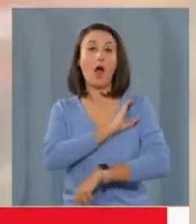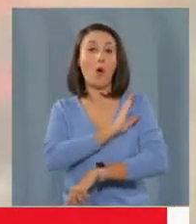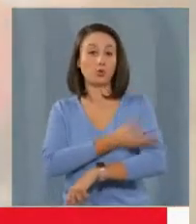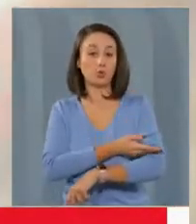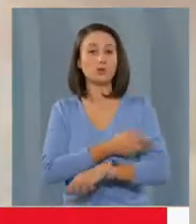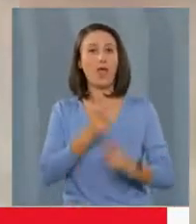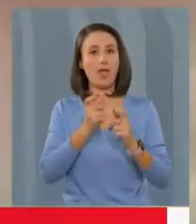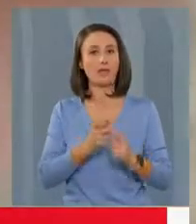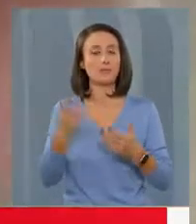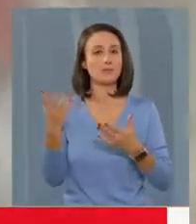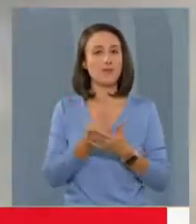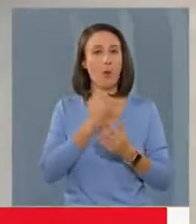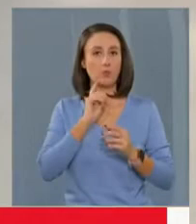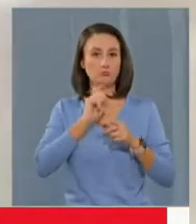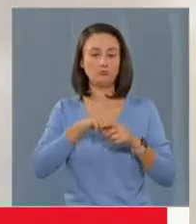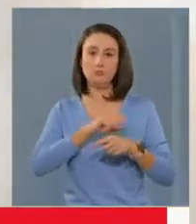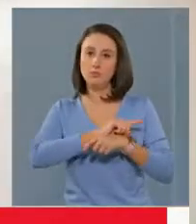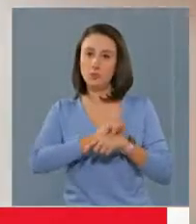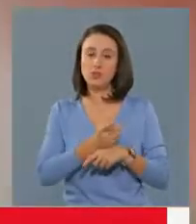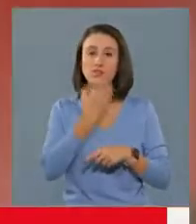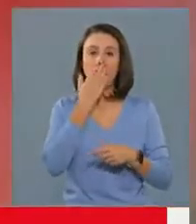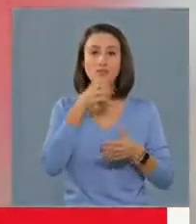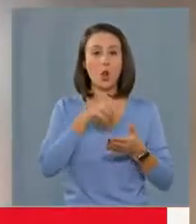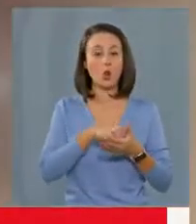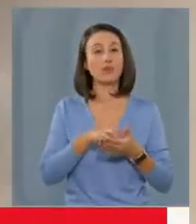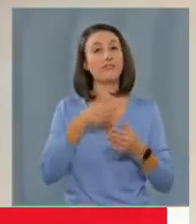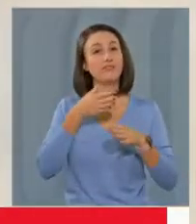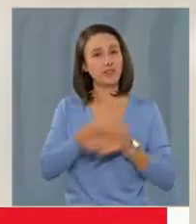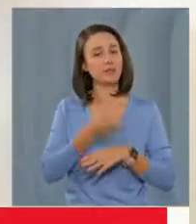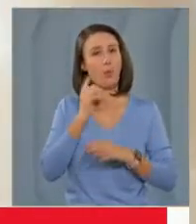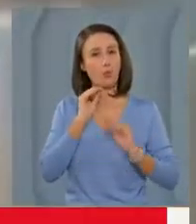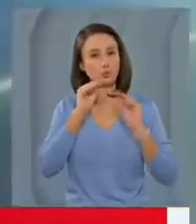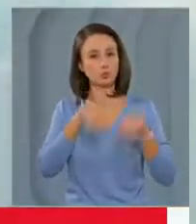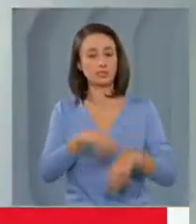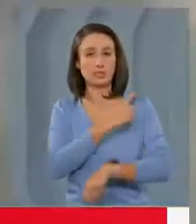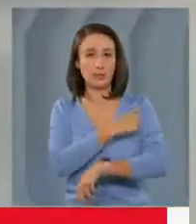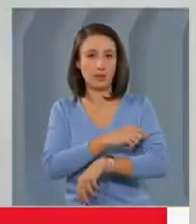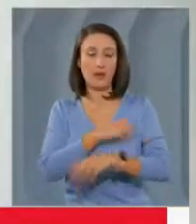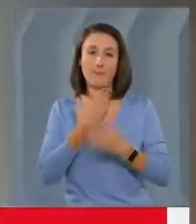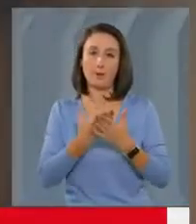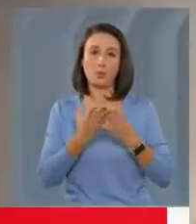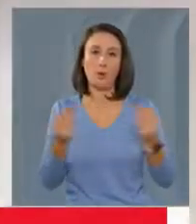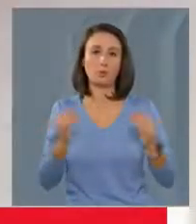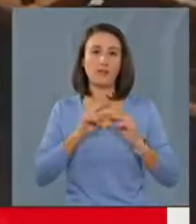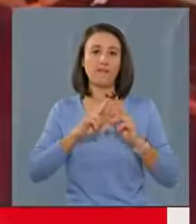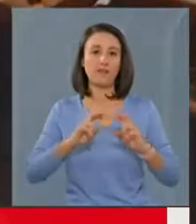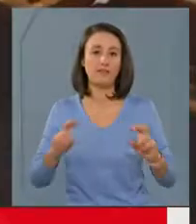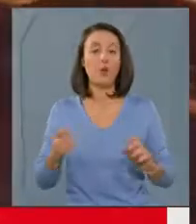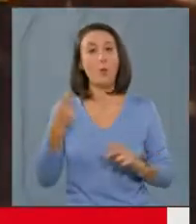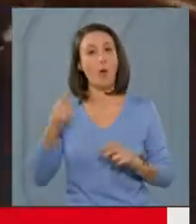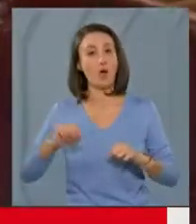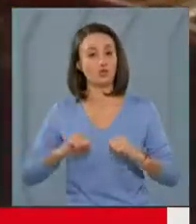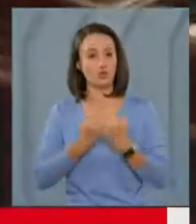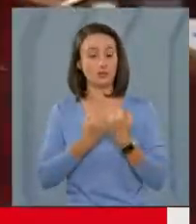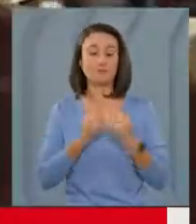echipele de salvare au intervenit de urgență la fața locului victimele au fost transportate la spital pentru mai multe investigații un